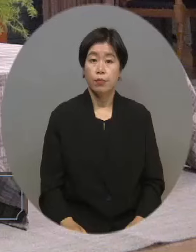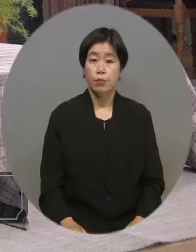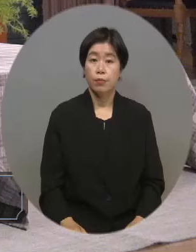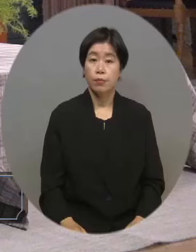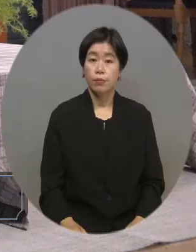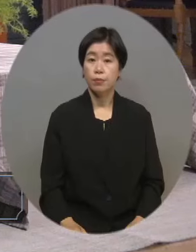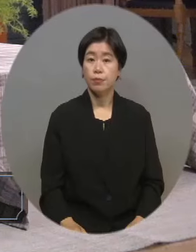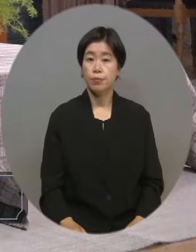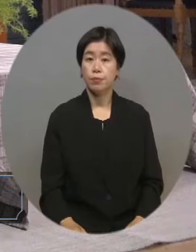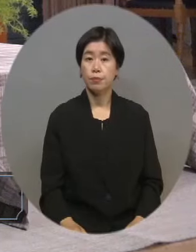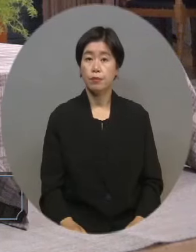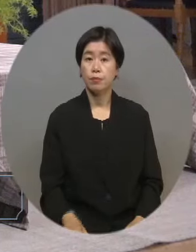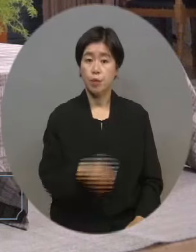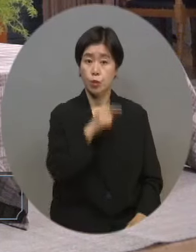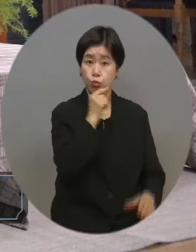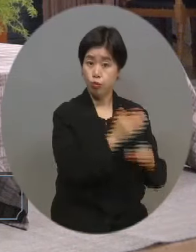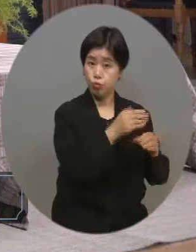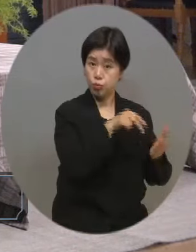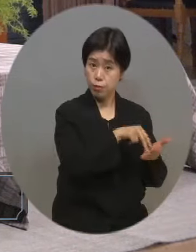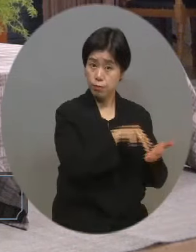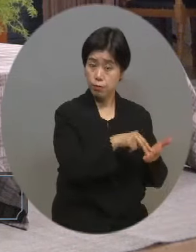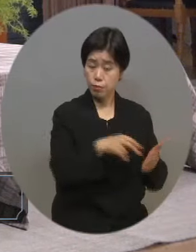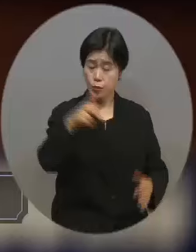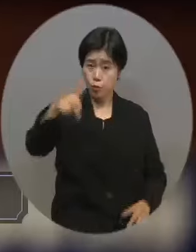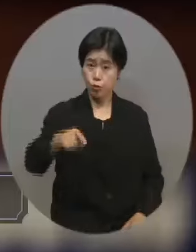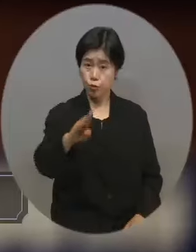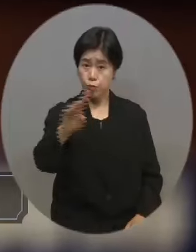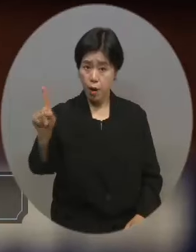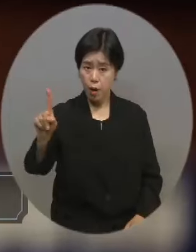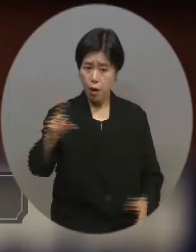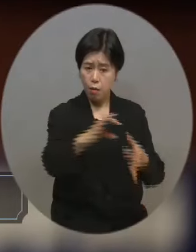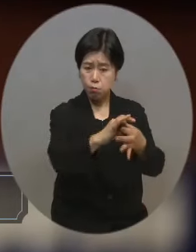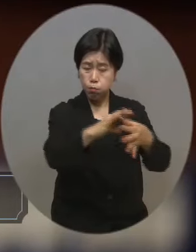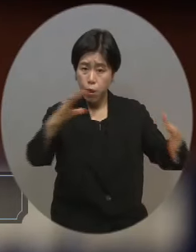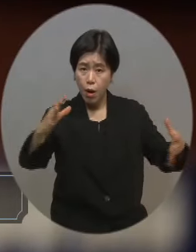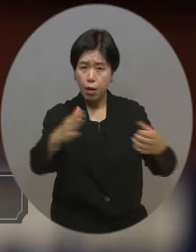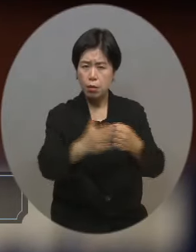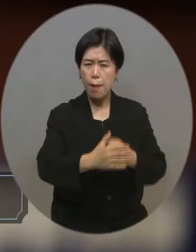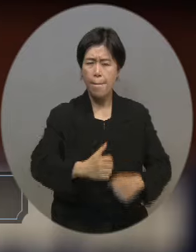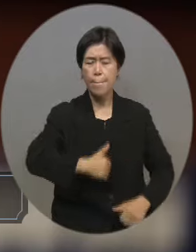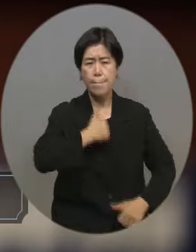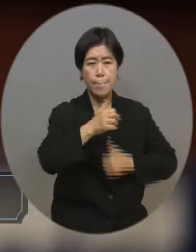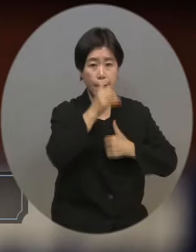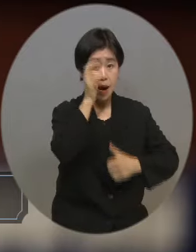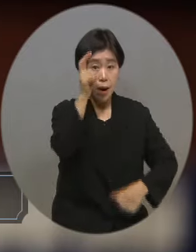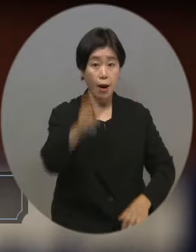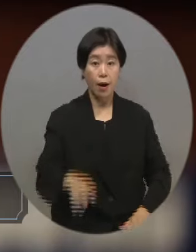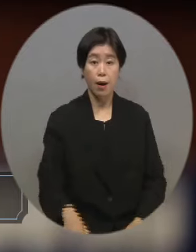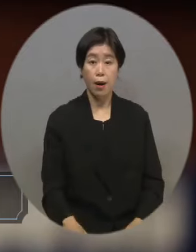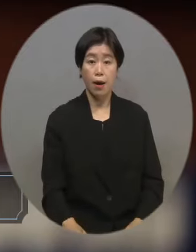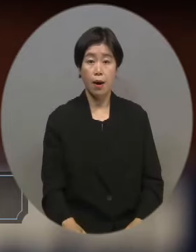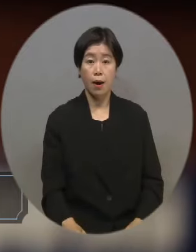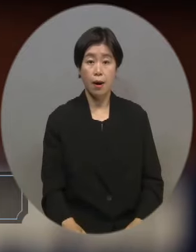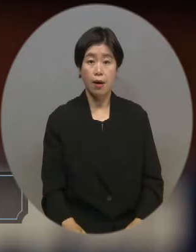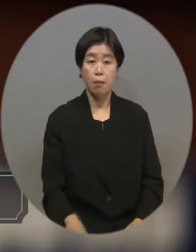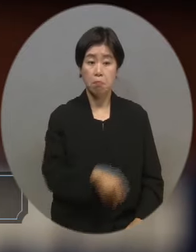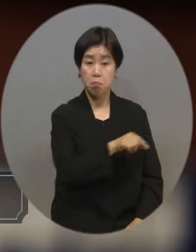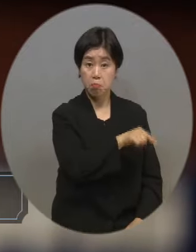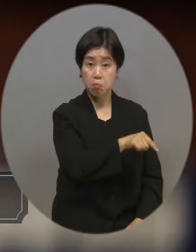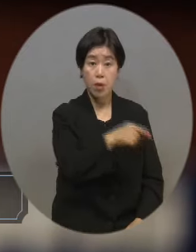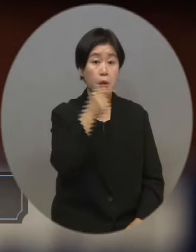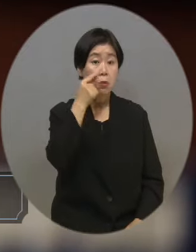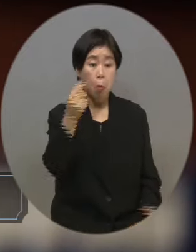좀 분노하고 화가 났을 거예요. 그래서 그러면은 한미일 관계를 자기가 한번 깨놓겠다라고 해서 우리는 일본하고